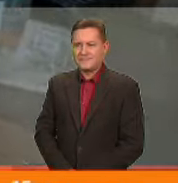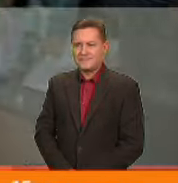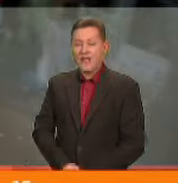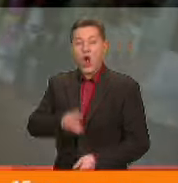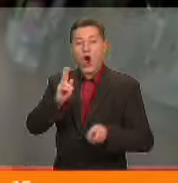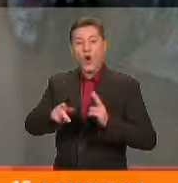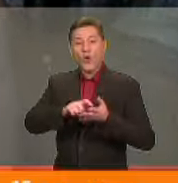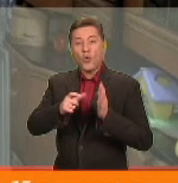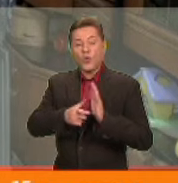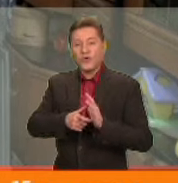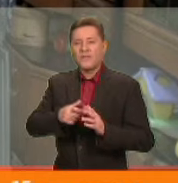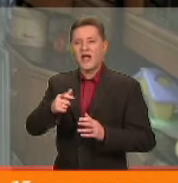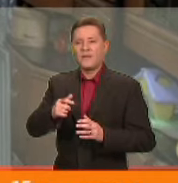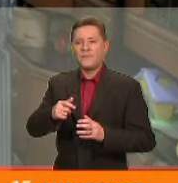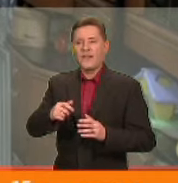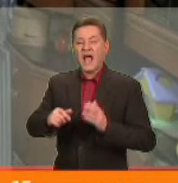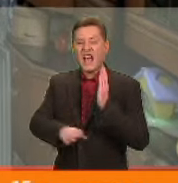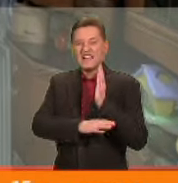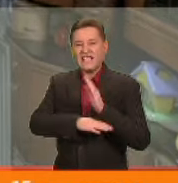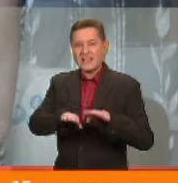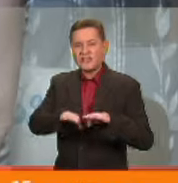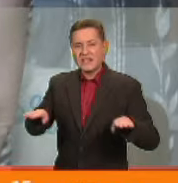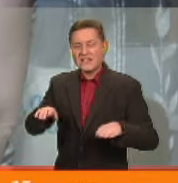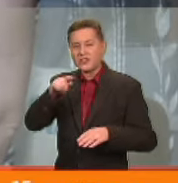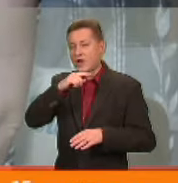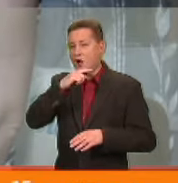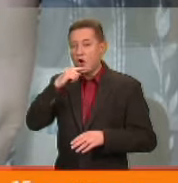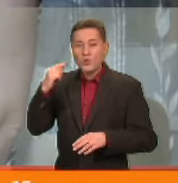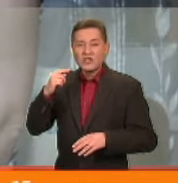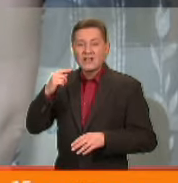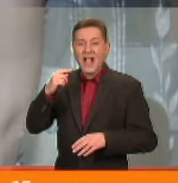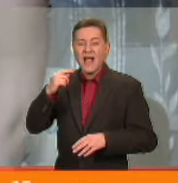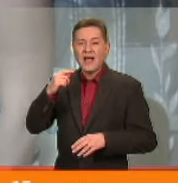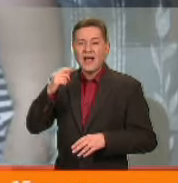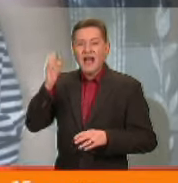Кухню на хозяйство разделочная дощечка от русского радио «Украина».